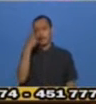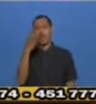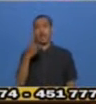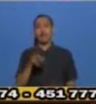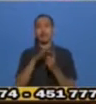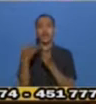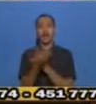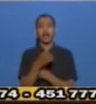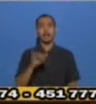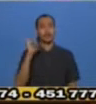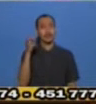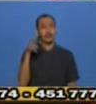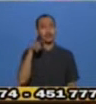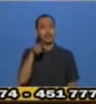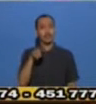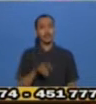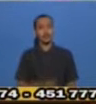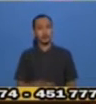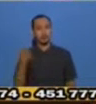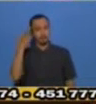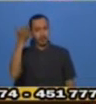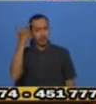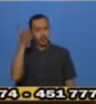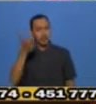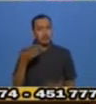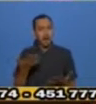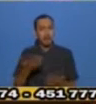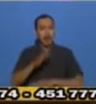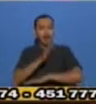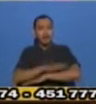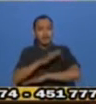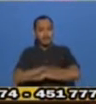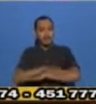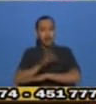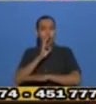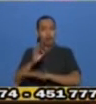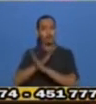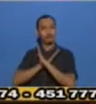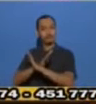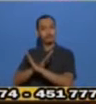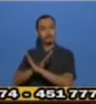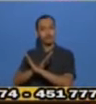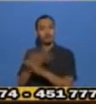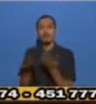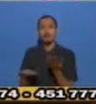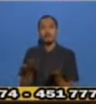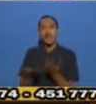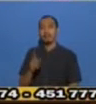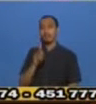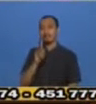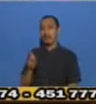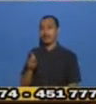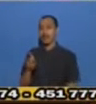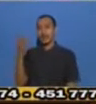ada gitu ya. Nah, kalau misalnya masih ragu, bisa tanya ke dinas kesehatan, ke rumah sakit, nah ke puskesmas,